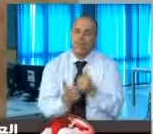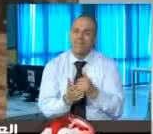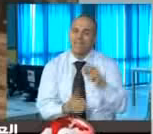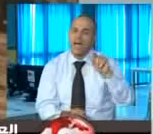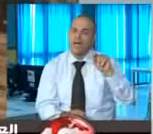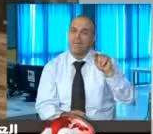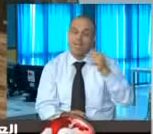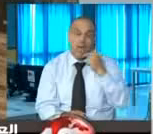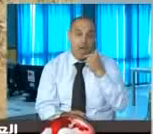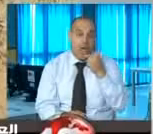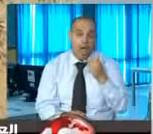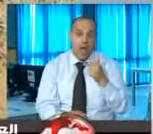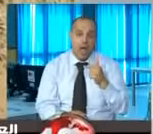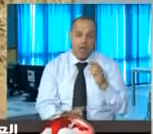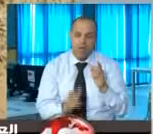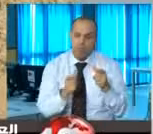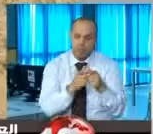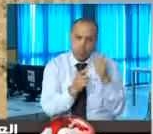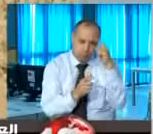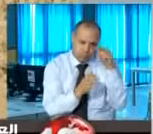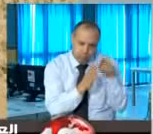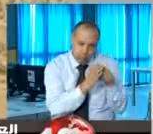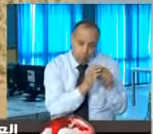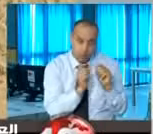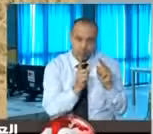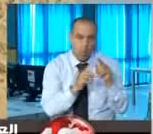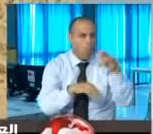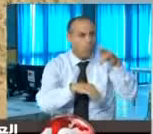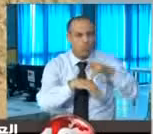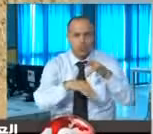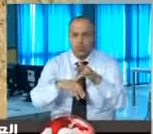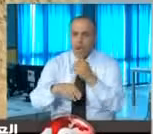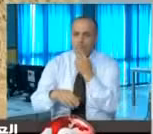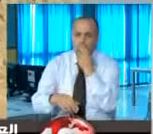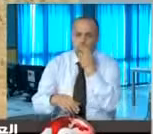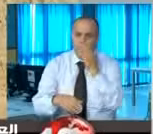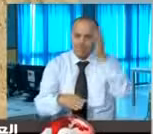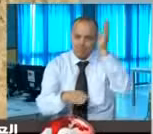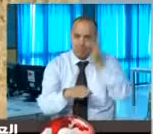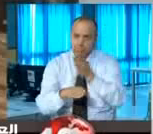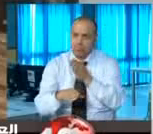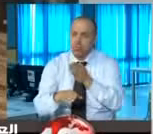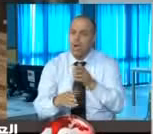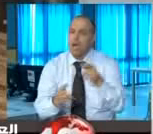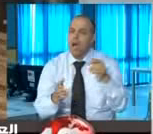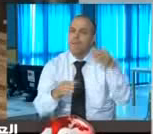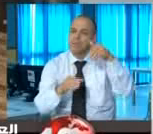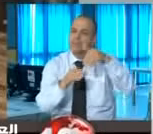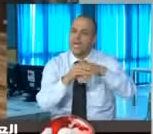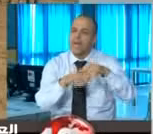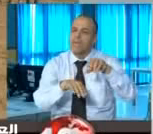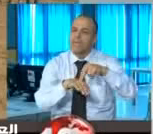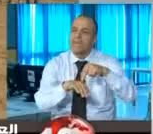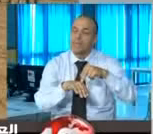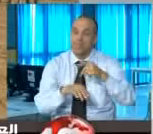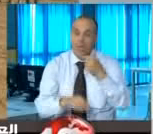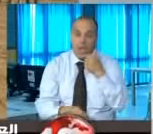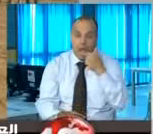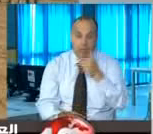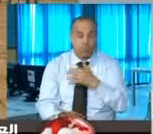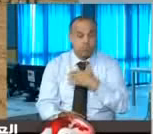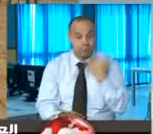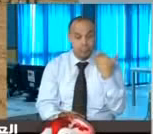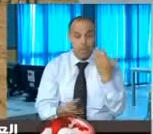بينما نفذت خلايا نائمة للتنظيم اعتداءات على قوات الأمن العراقية الموجودة داخل المدينة، ما أدى إلى